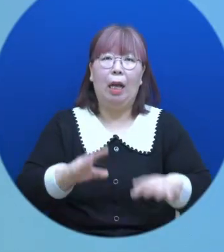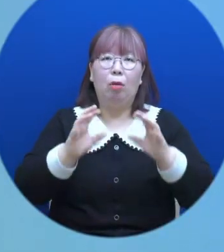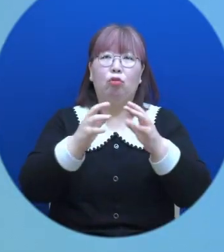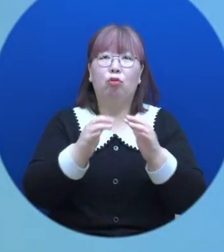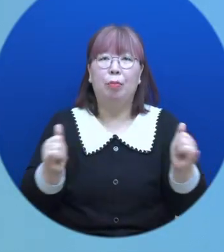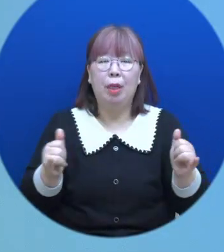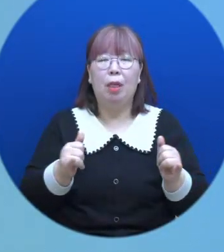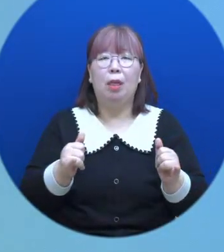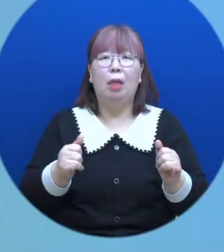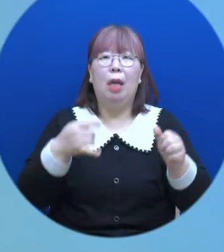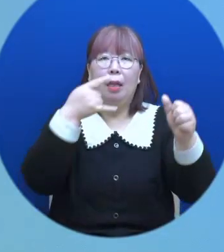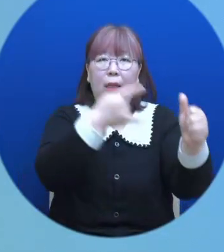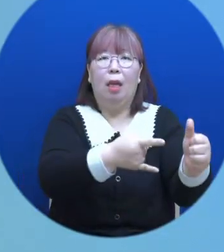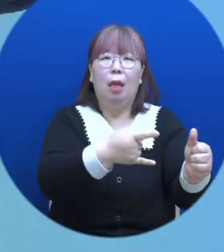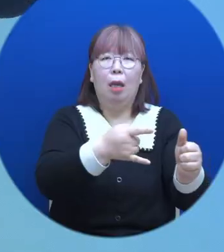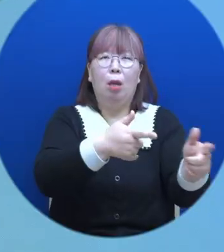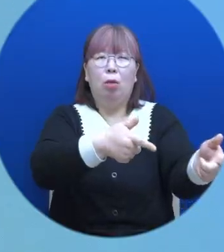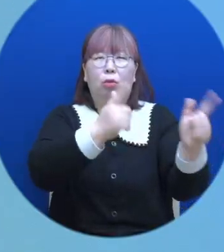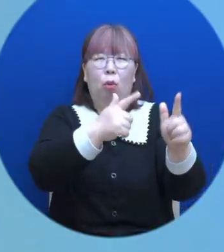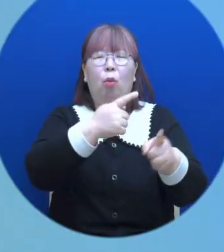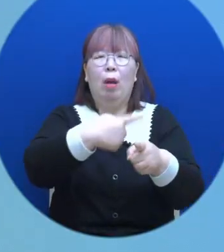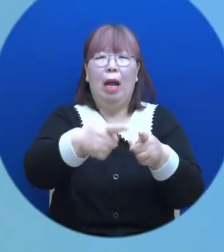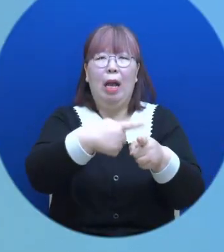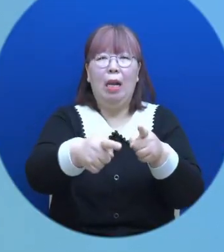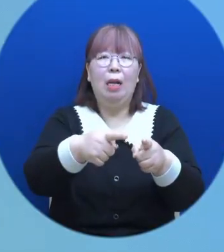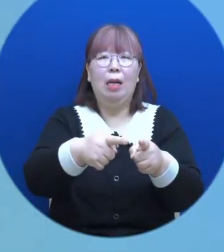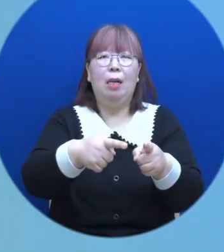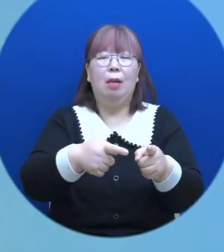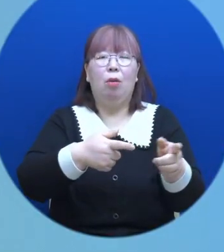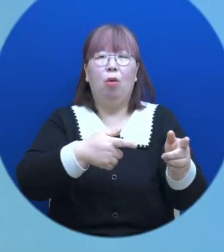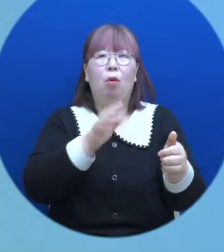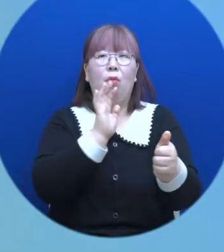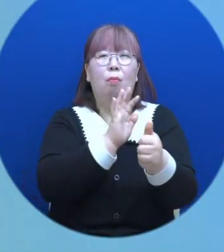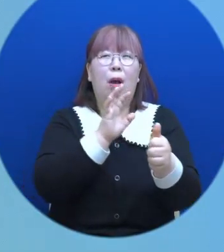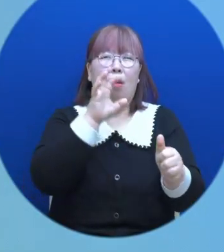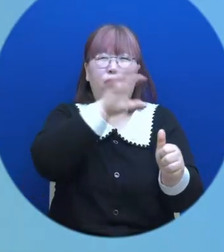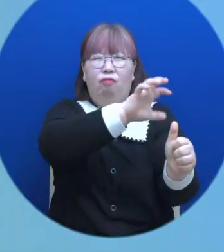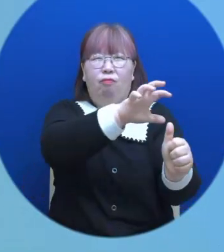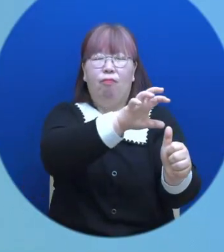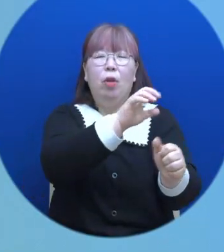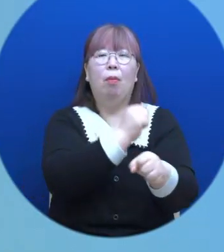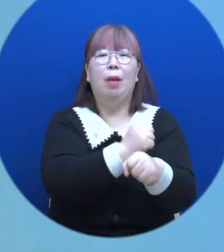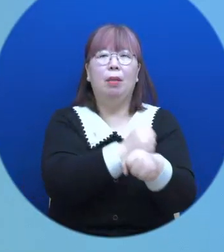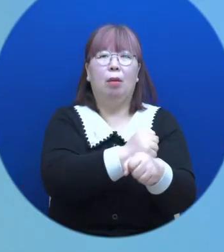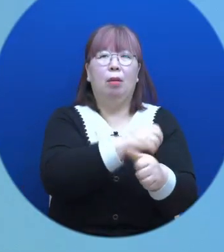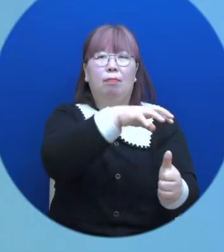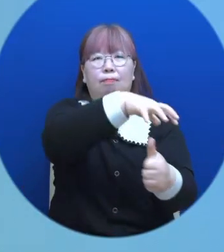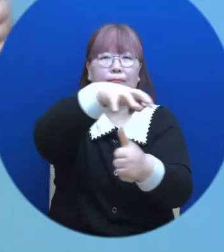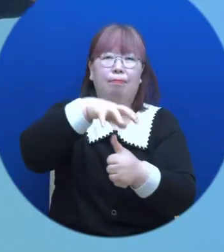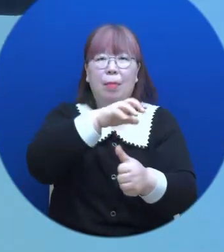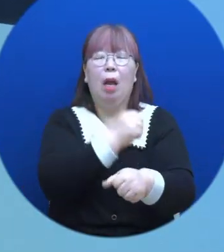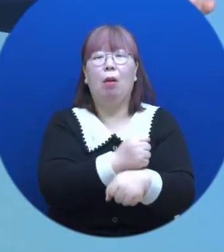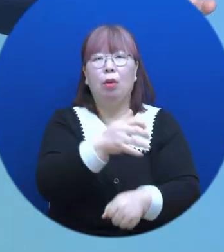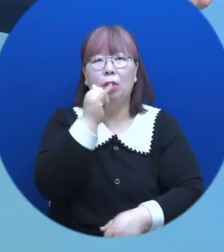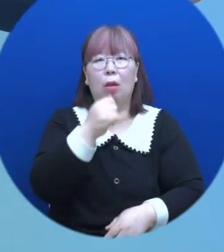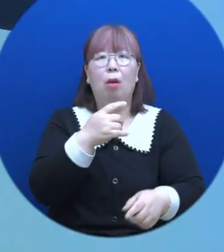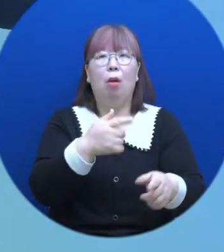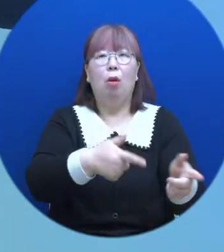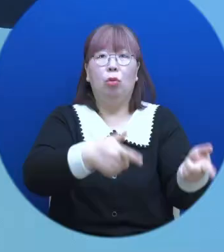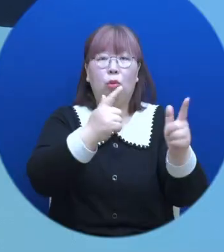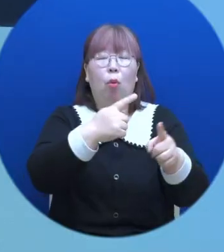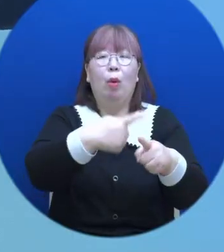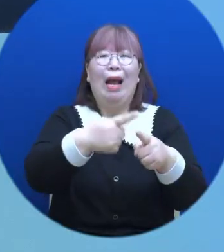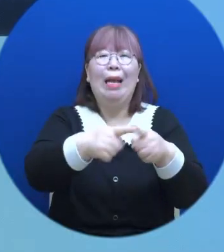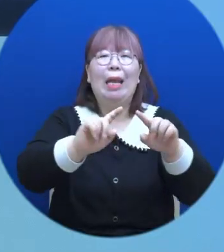총칼을 들이대면서 다스림으로 꼼짝 못하고 따라야만 해요. 총칼이 아니다